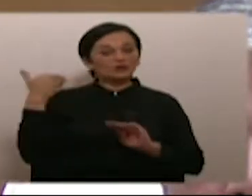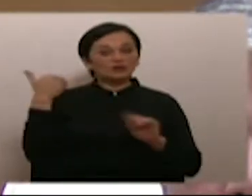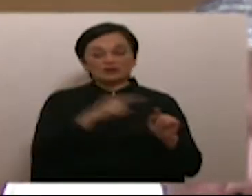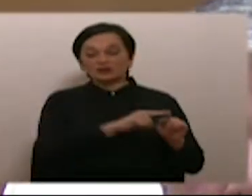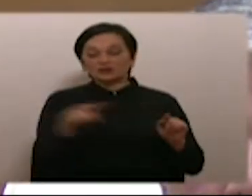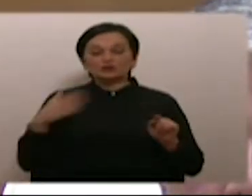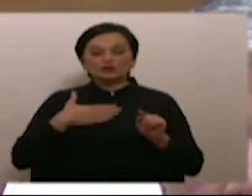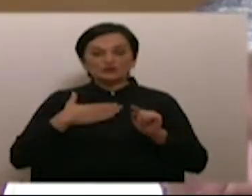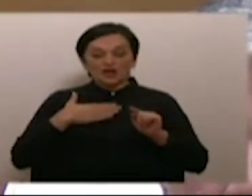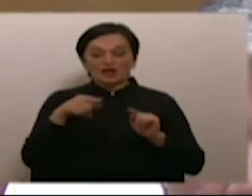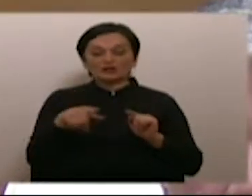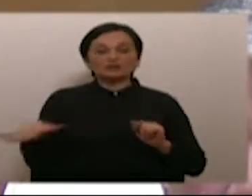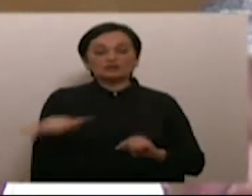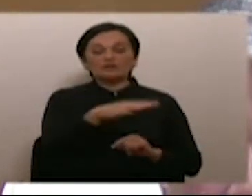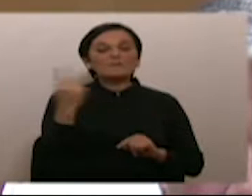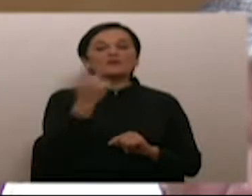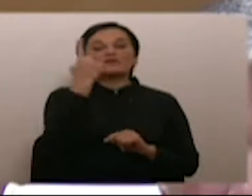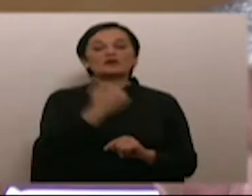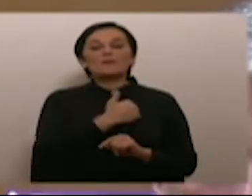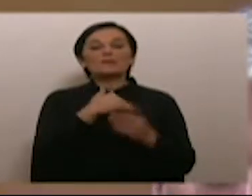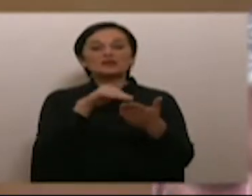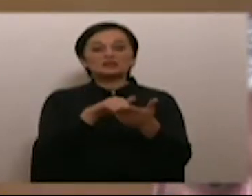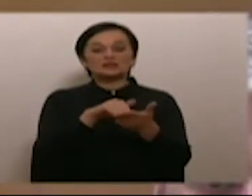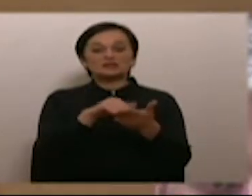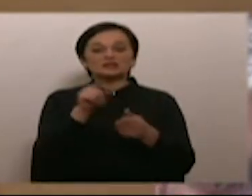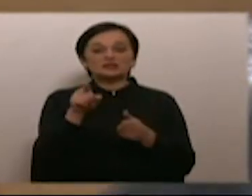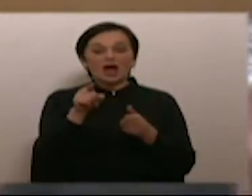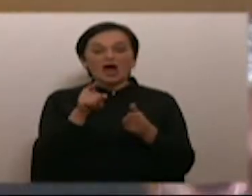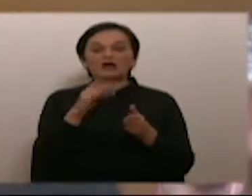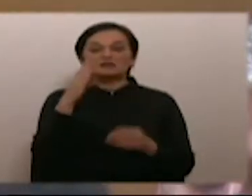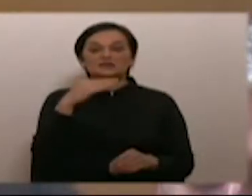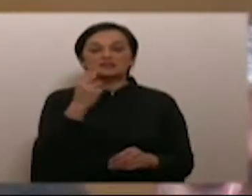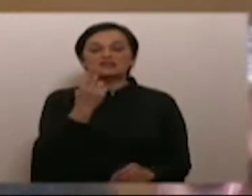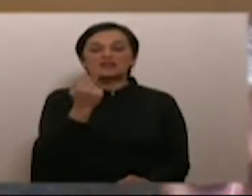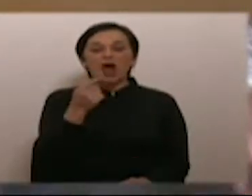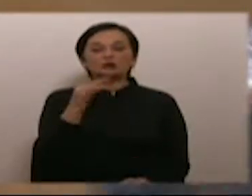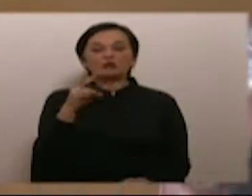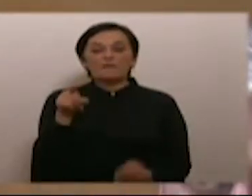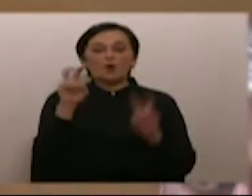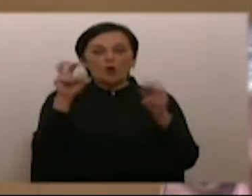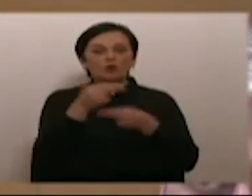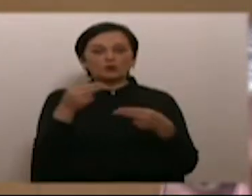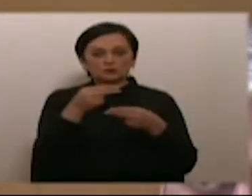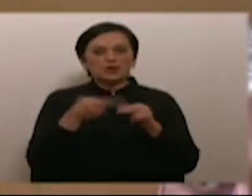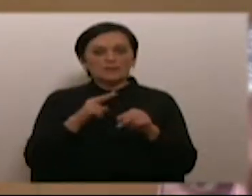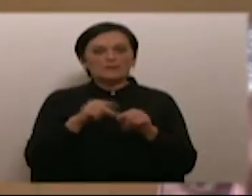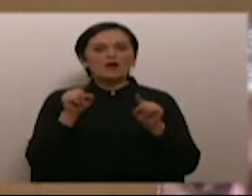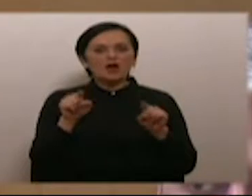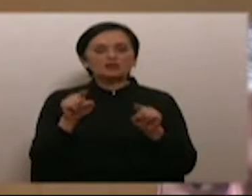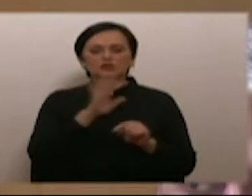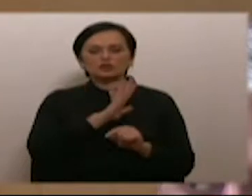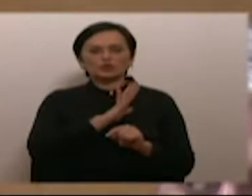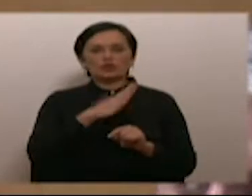ჩვენს ქვეყანაში. პირველი მინდა შევეხო წყალტუბოს თემას. მოგეხსენებათ, უპრეცედენტო ინიციატივა იქნა გახმოვანებული